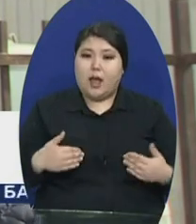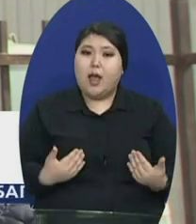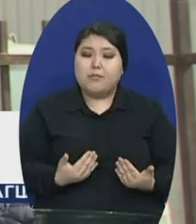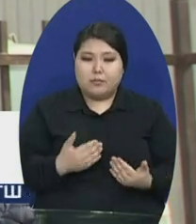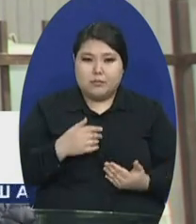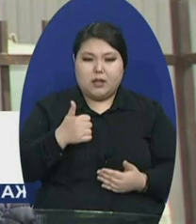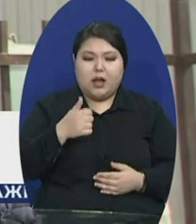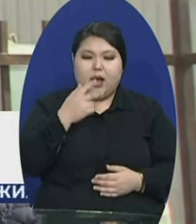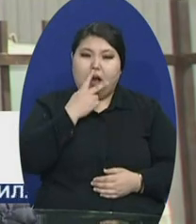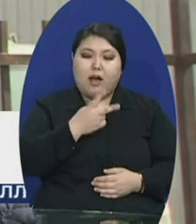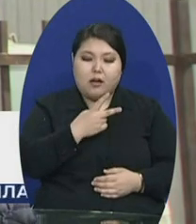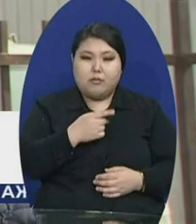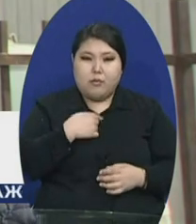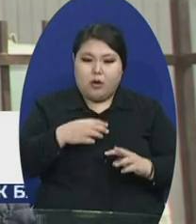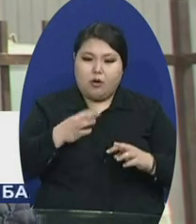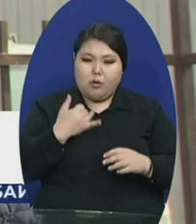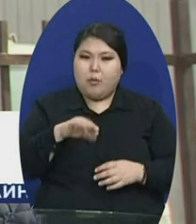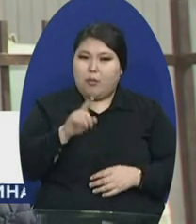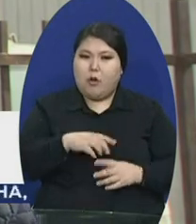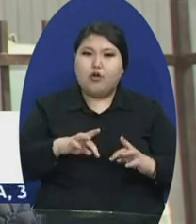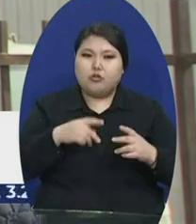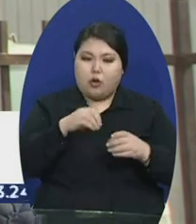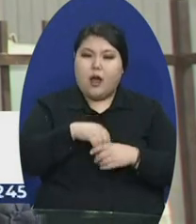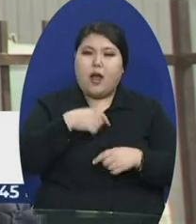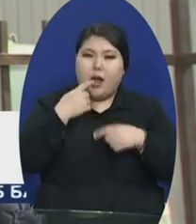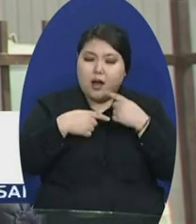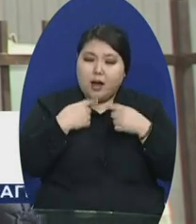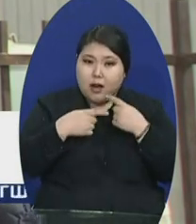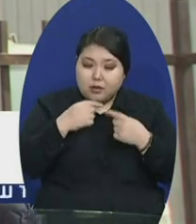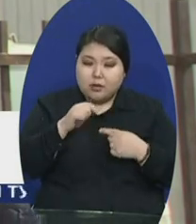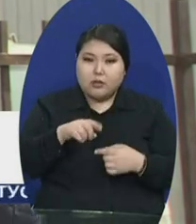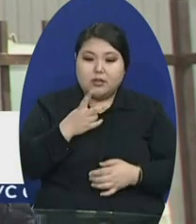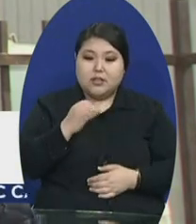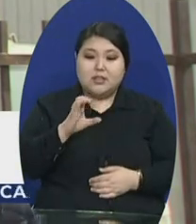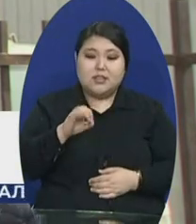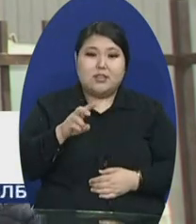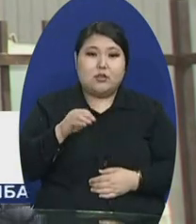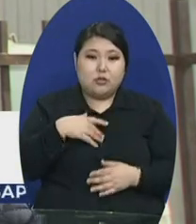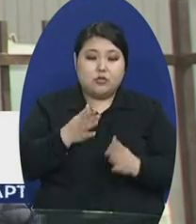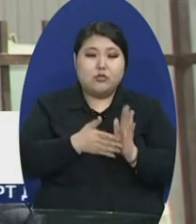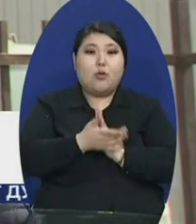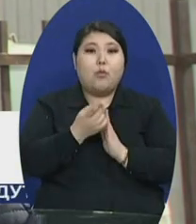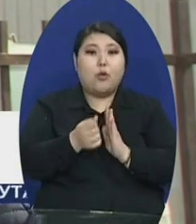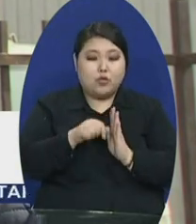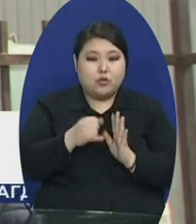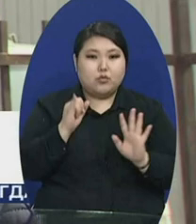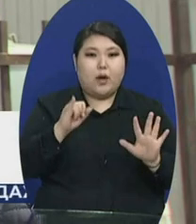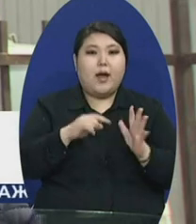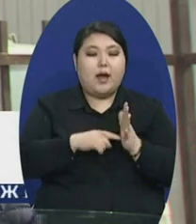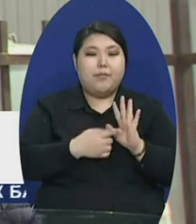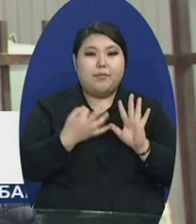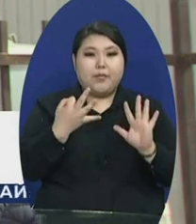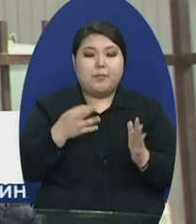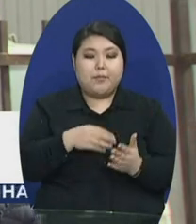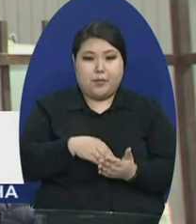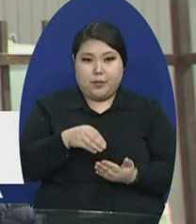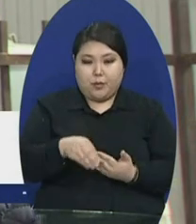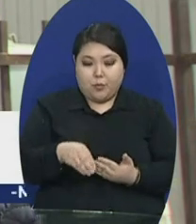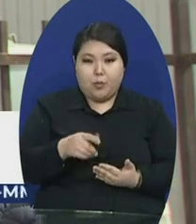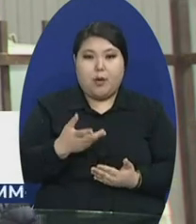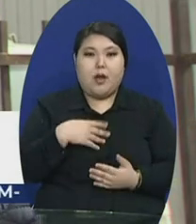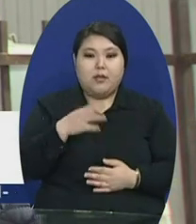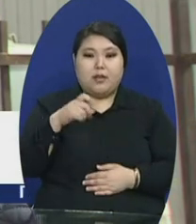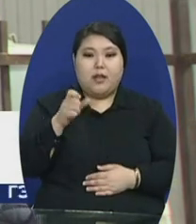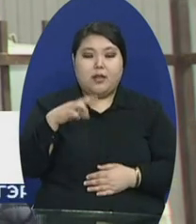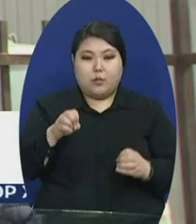болохгүй өөрчлөлт оруулъя гэдээ ярьсаар байгаад дислийн төсөвт одоо энд 6.88 тэрбумын дид бүтцийн